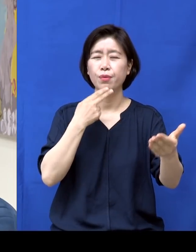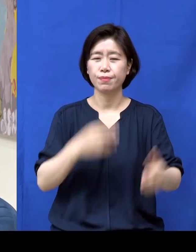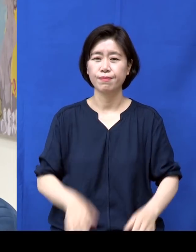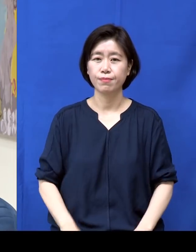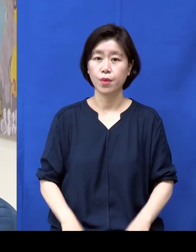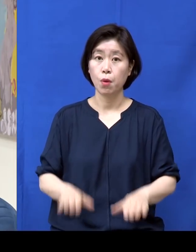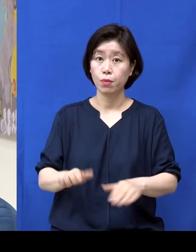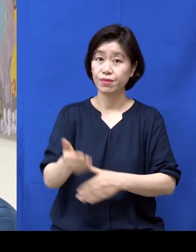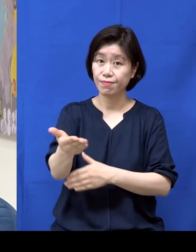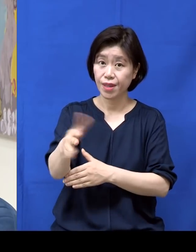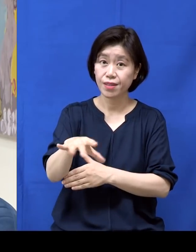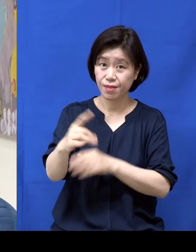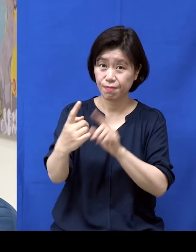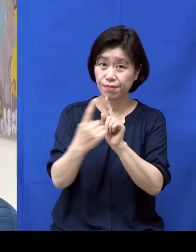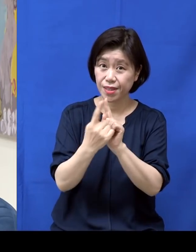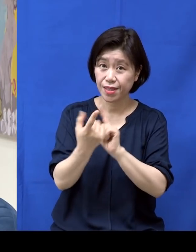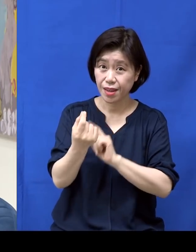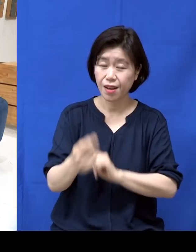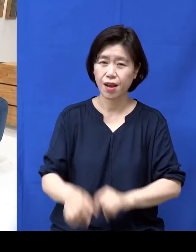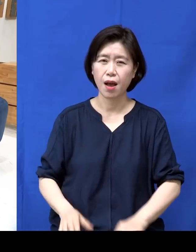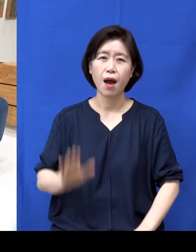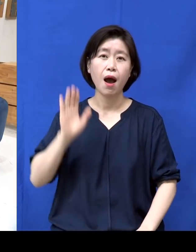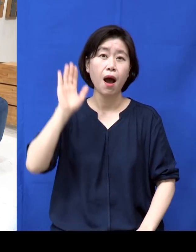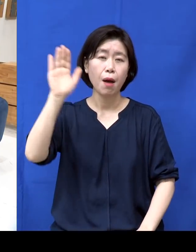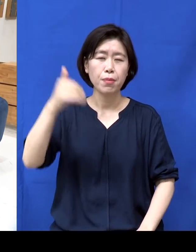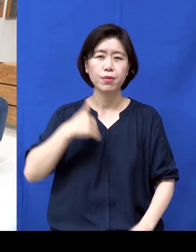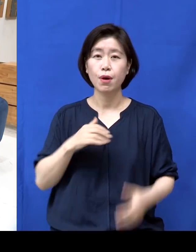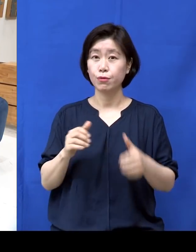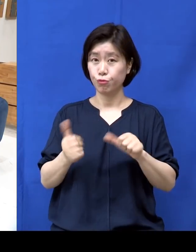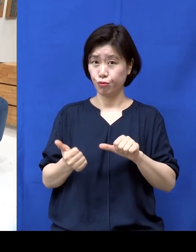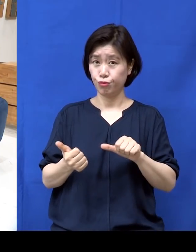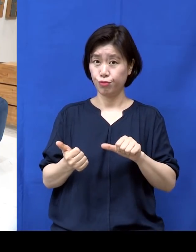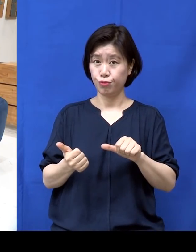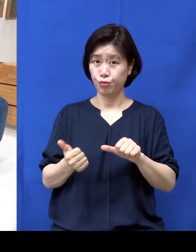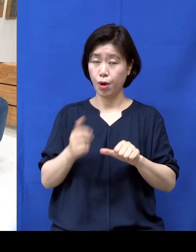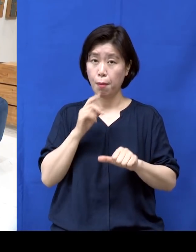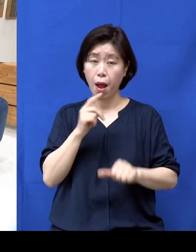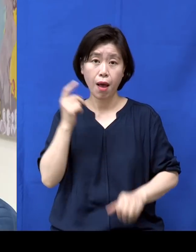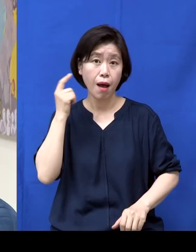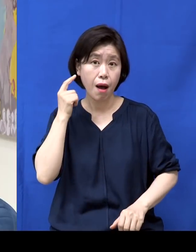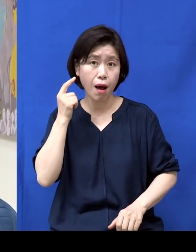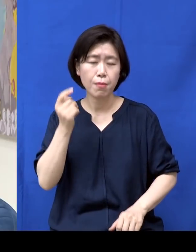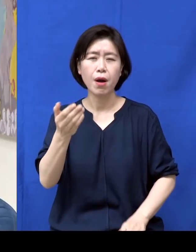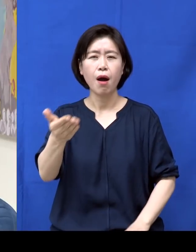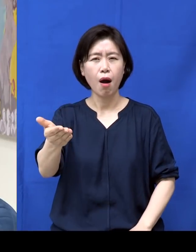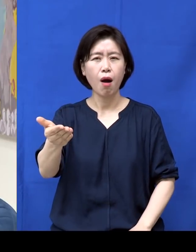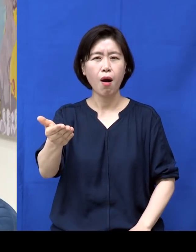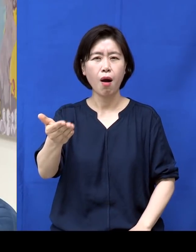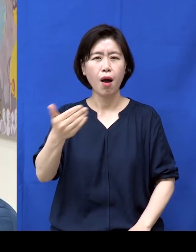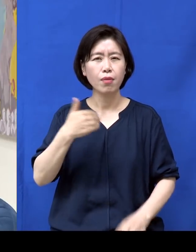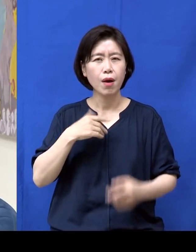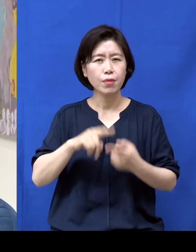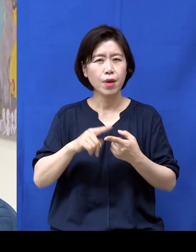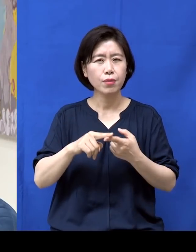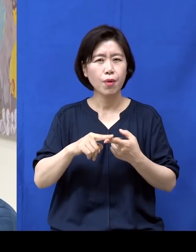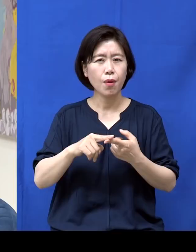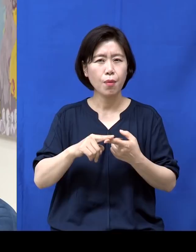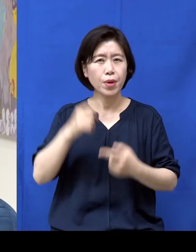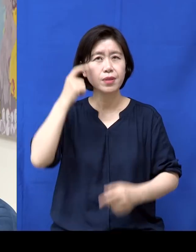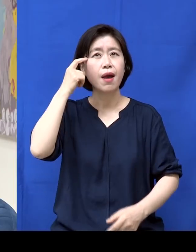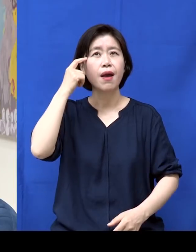처음 뵙게 됐으니까 이제 제가 죽었다는 소식을 혹시라도 듣게 되면 무슨 생각을 하실 텐데 아직도 저를 모르는 사람들이